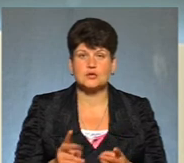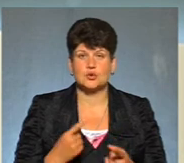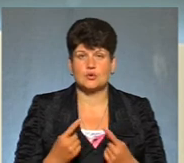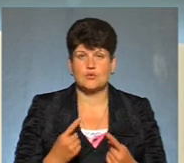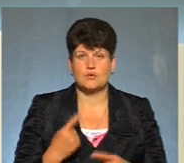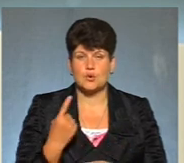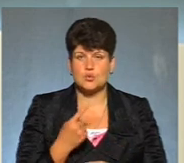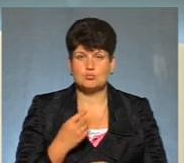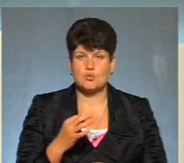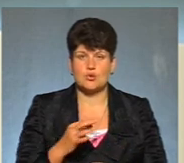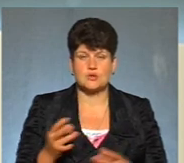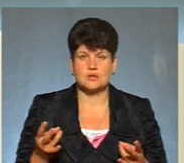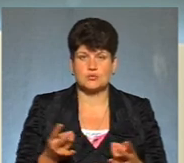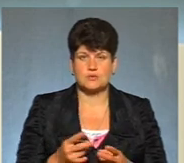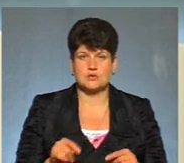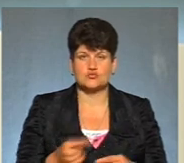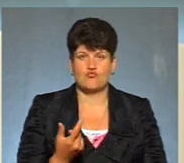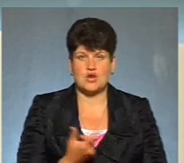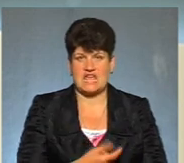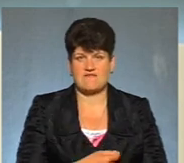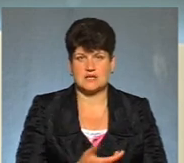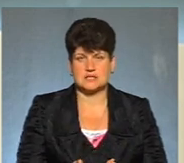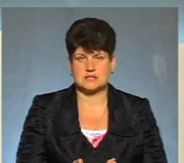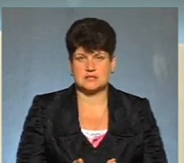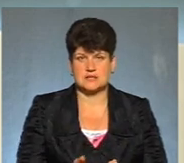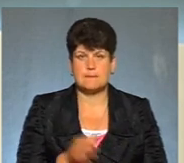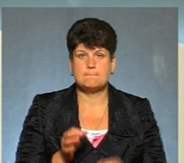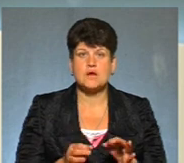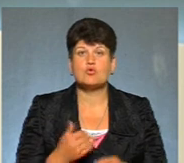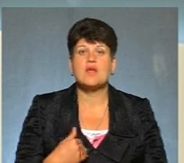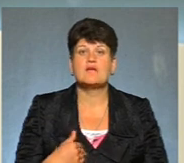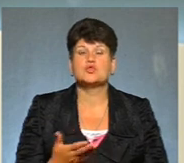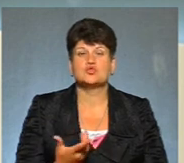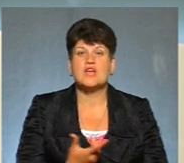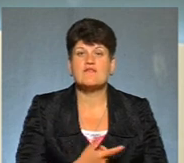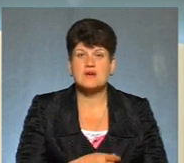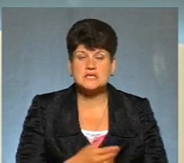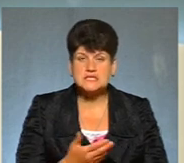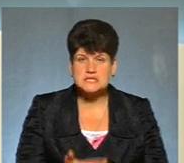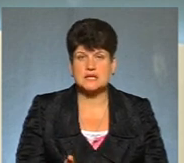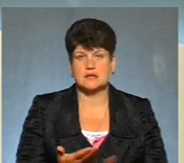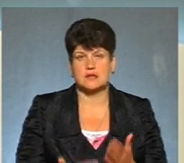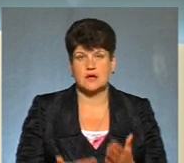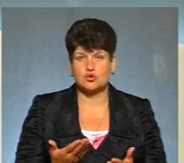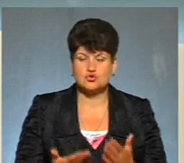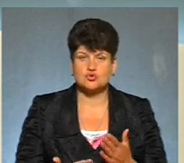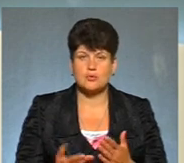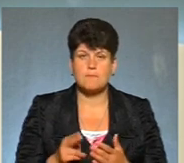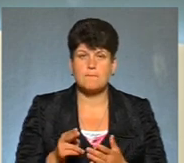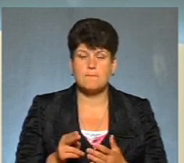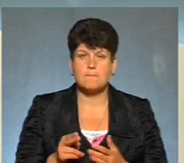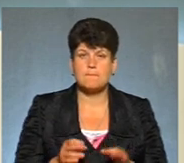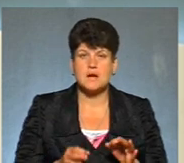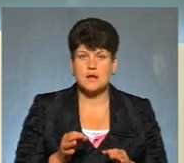про необхідність створення вакцини. Ну, природньо, навіщо тоді вакцина, якщо навіть при